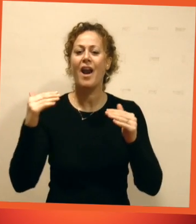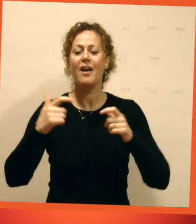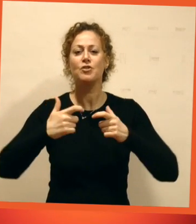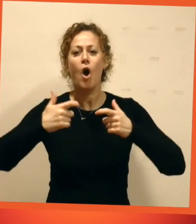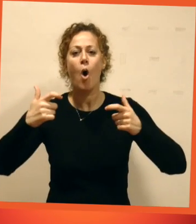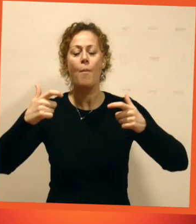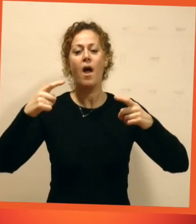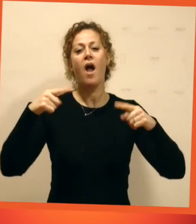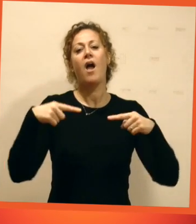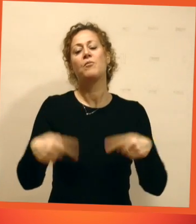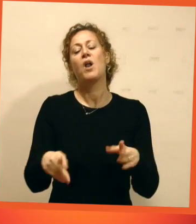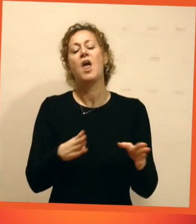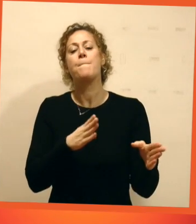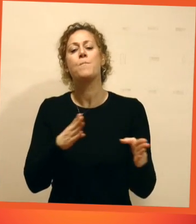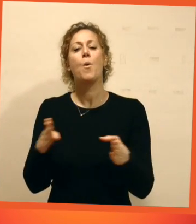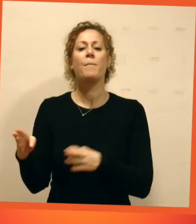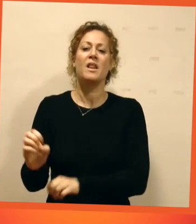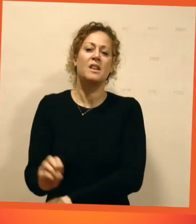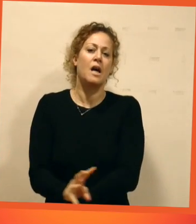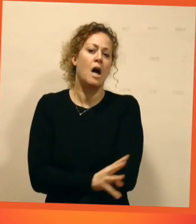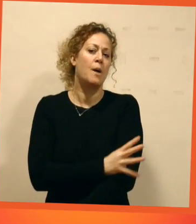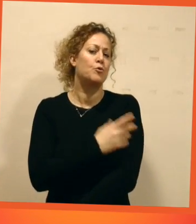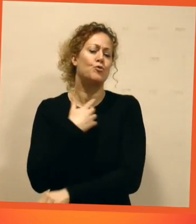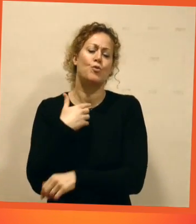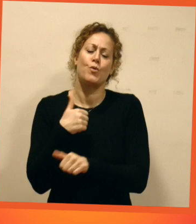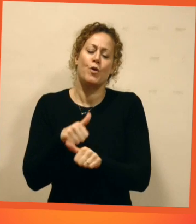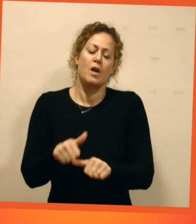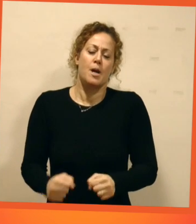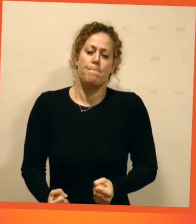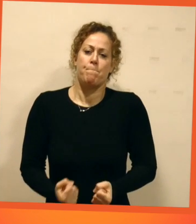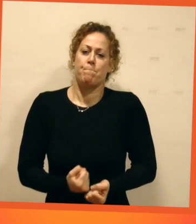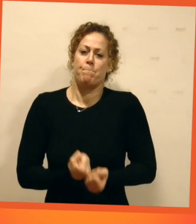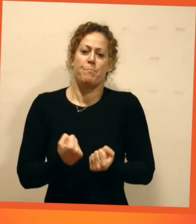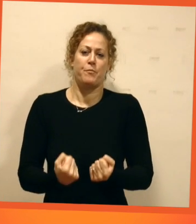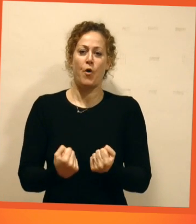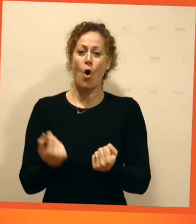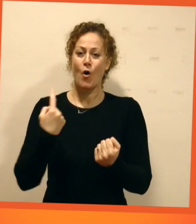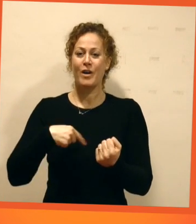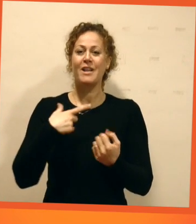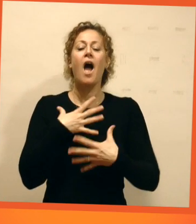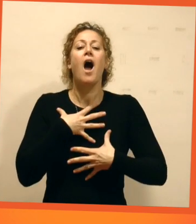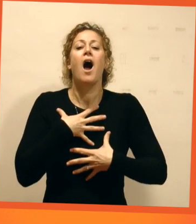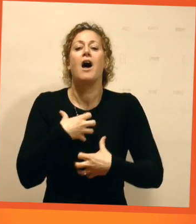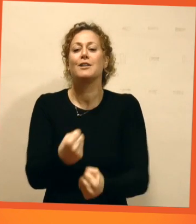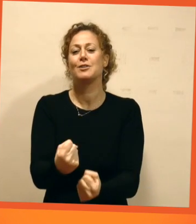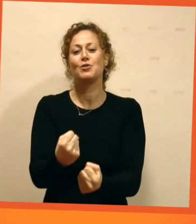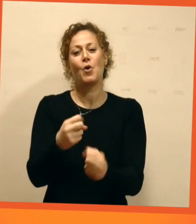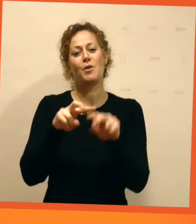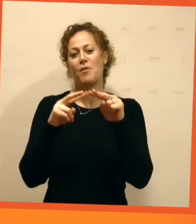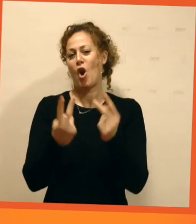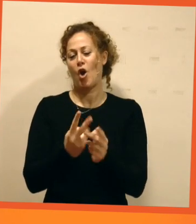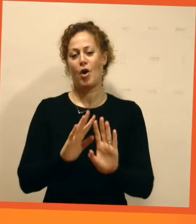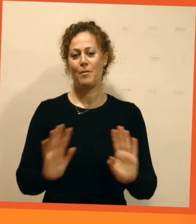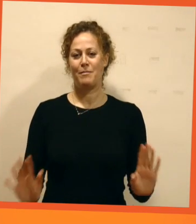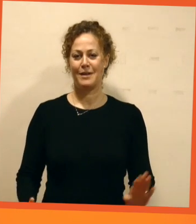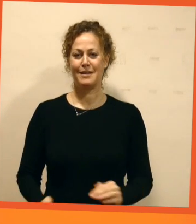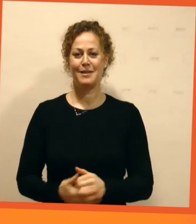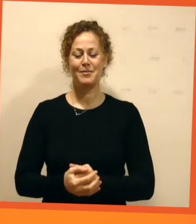di un'emozione fondamentale per me, mi assorbono completamente. Quindi